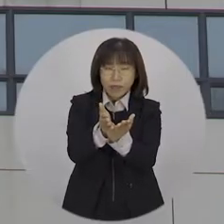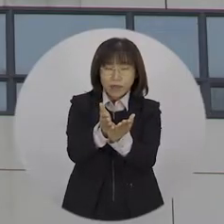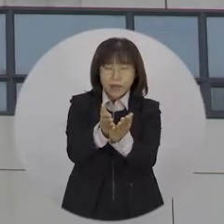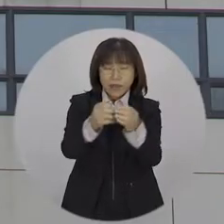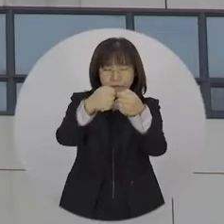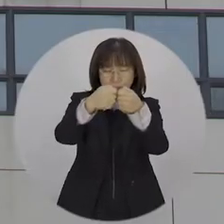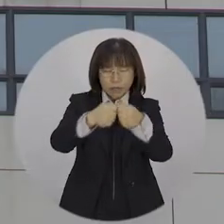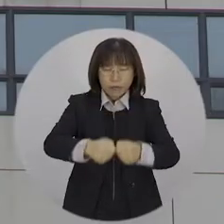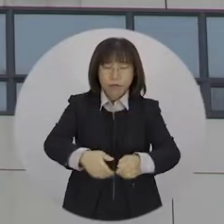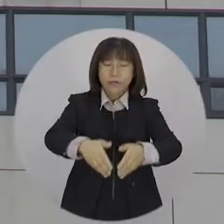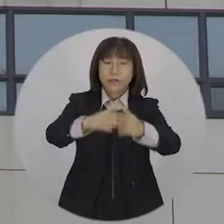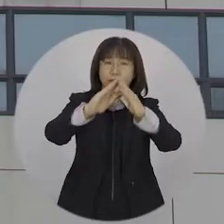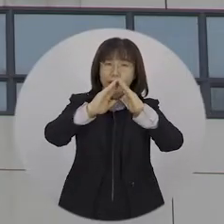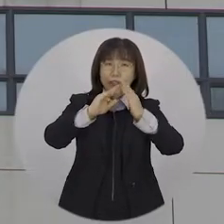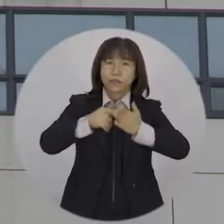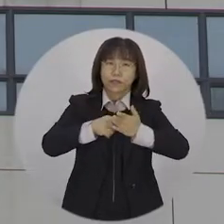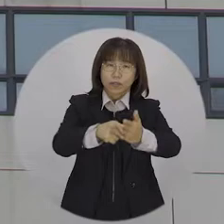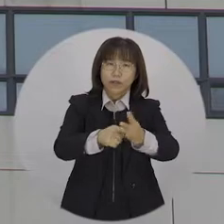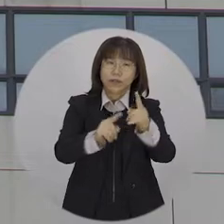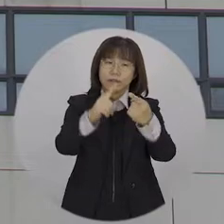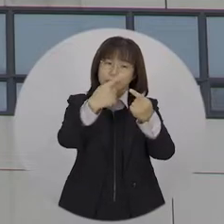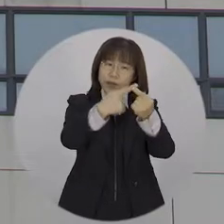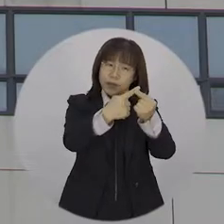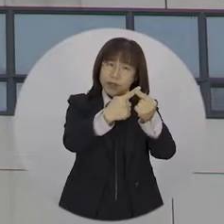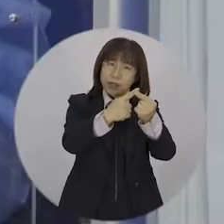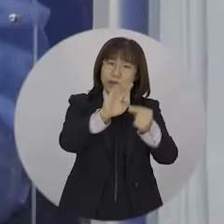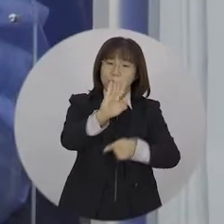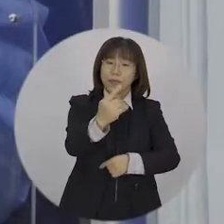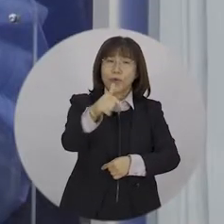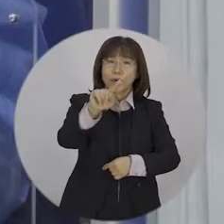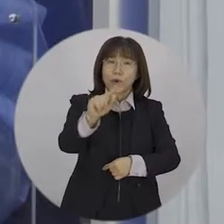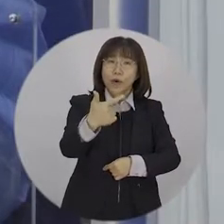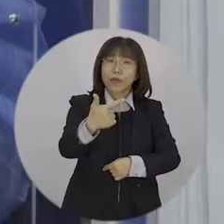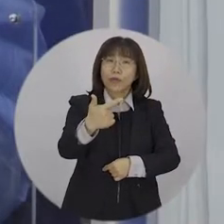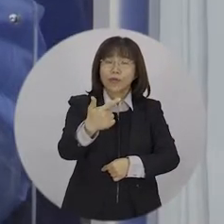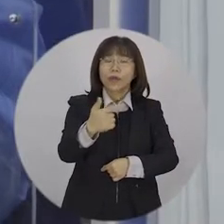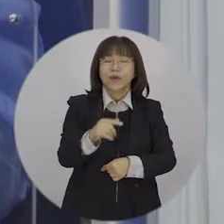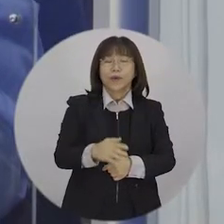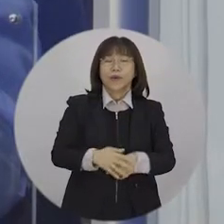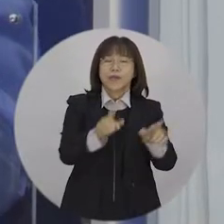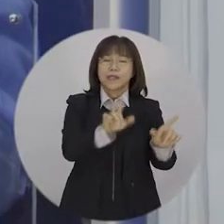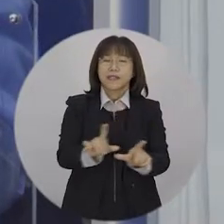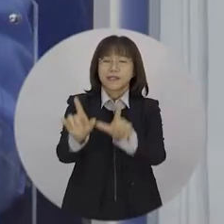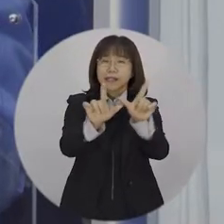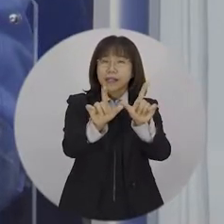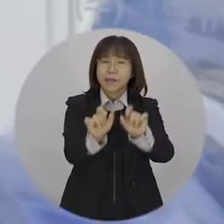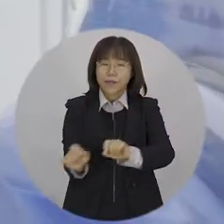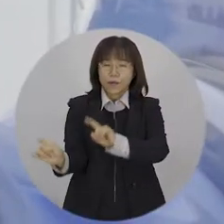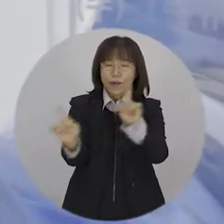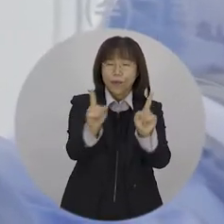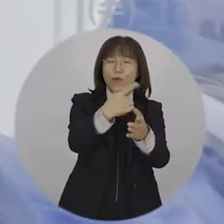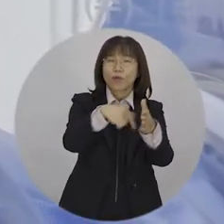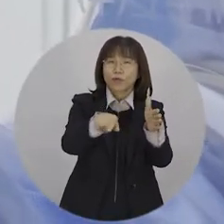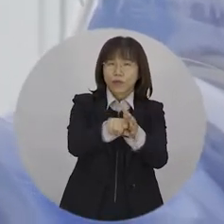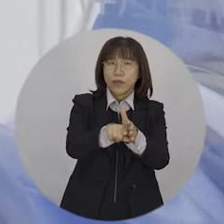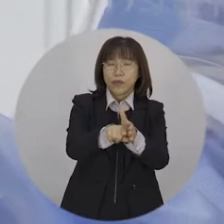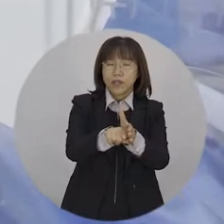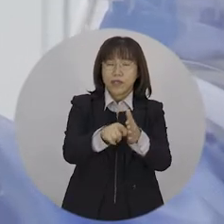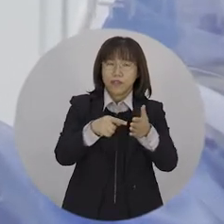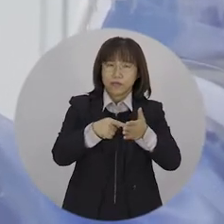추진해 나 줍니다 먼저 보건 환경 분야에서는 단계적 일상 회복 지원 등을 중점 추진